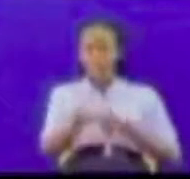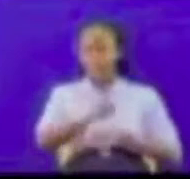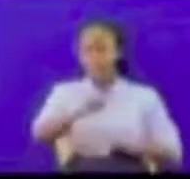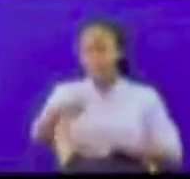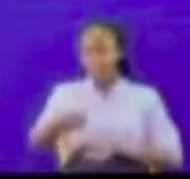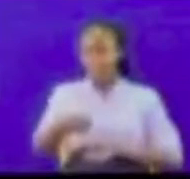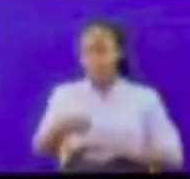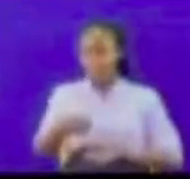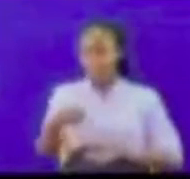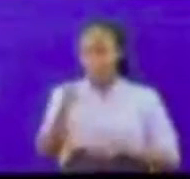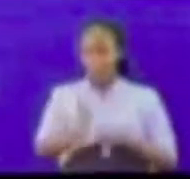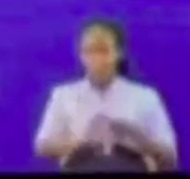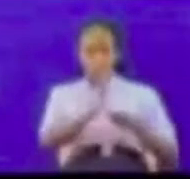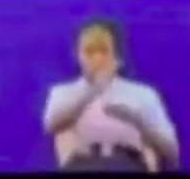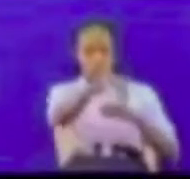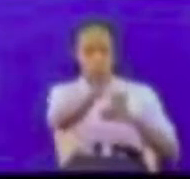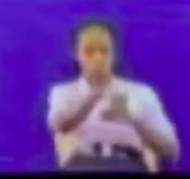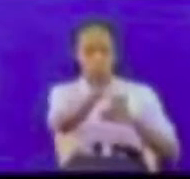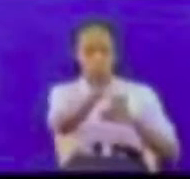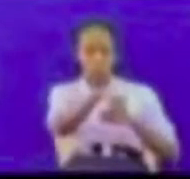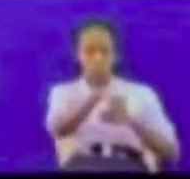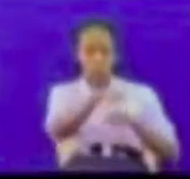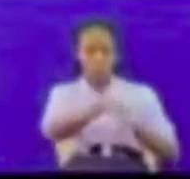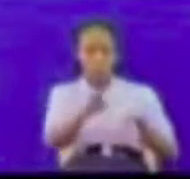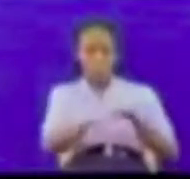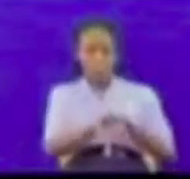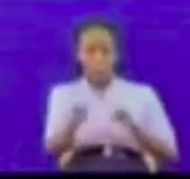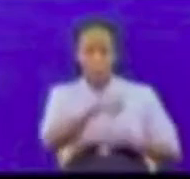kwamba kura za hapana hakuna hata moja.